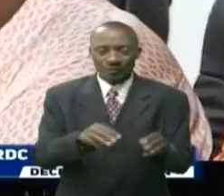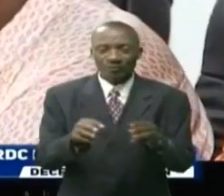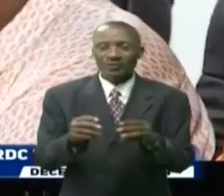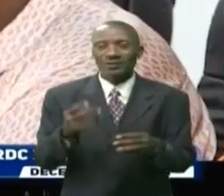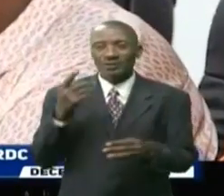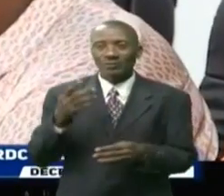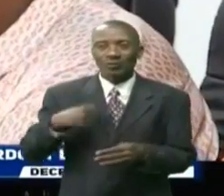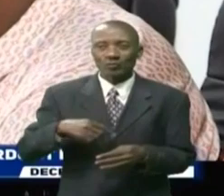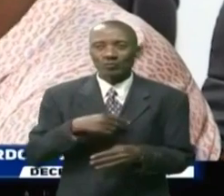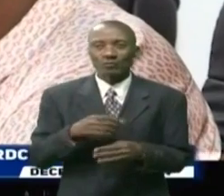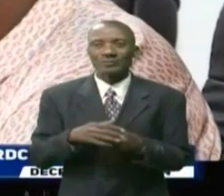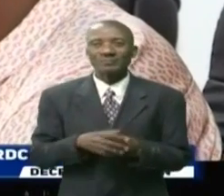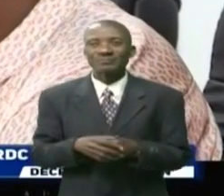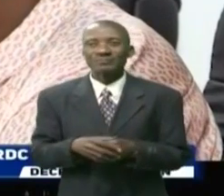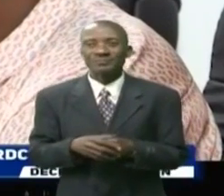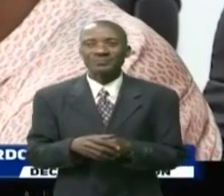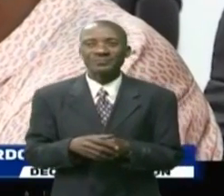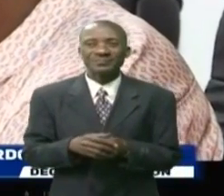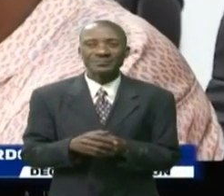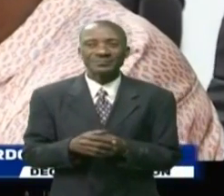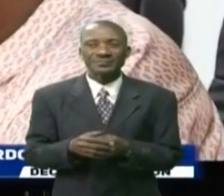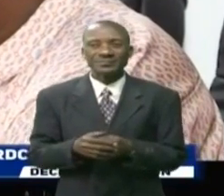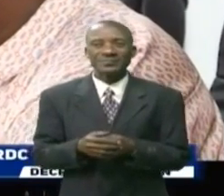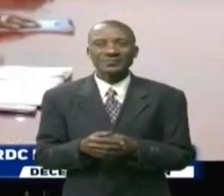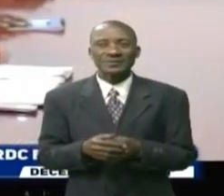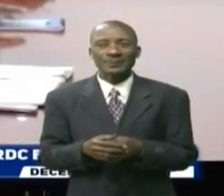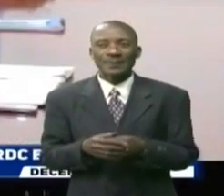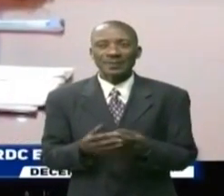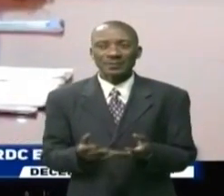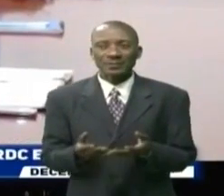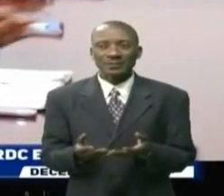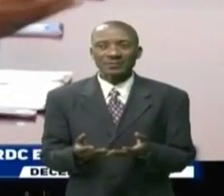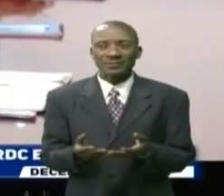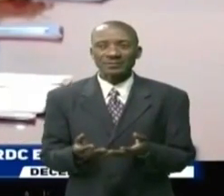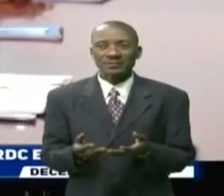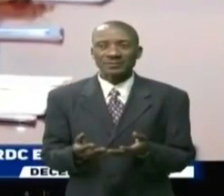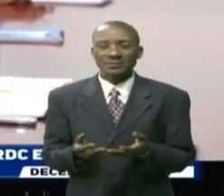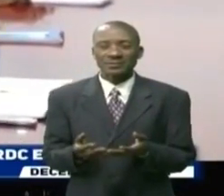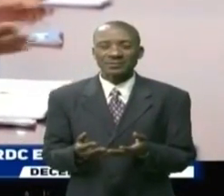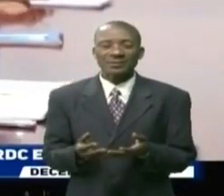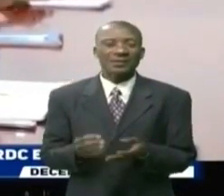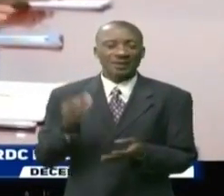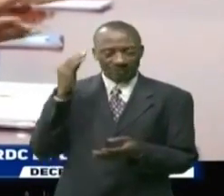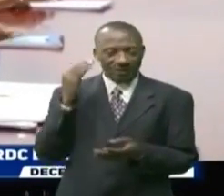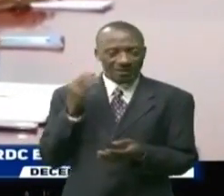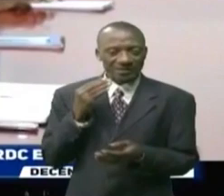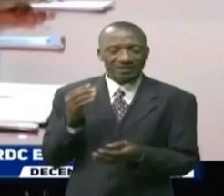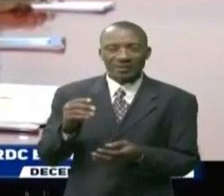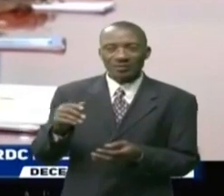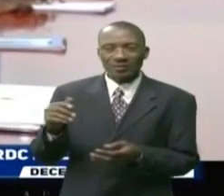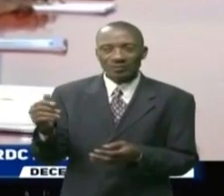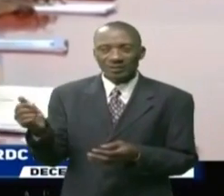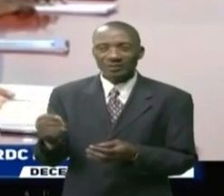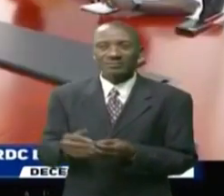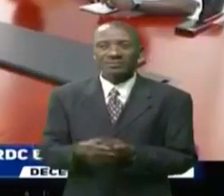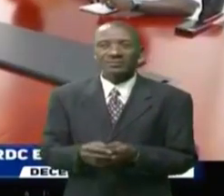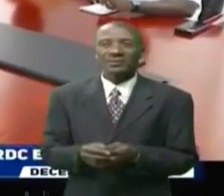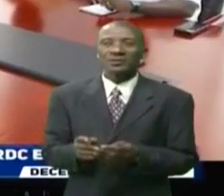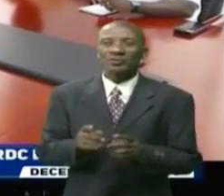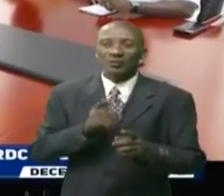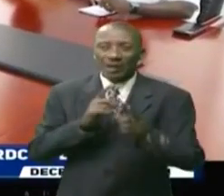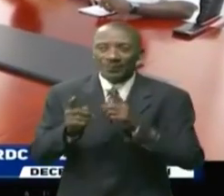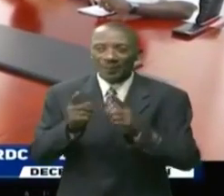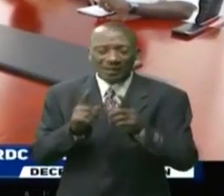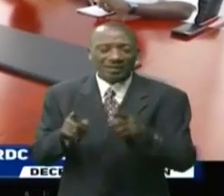Une initiative louable saluée par le ministre d'État, Maître Eustache Mouhandji Moumbembe, qui tient à renforcer l'autorité